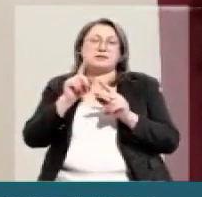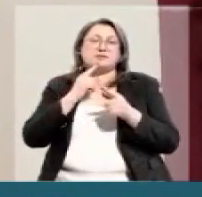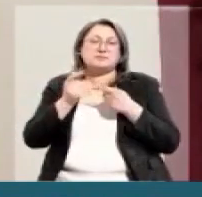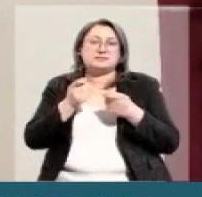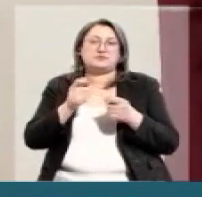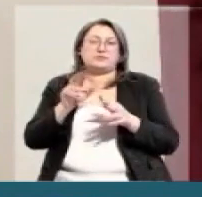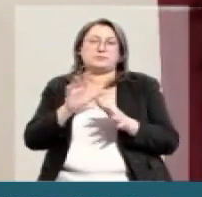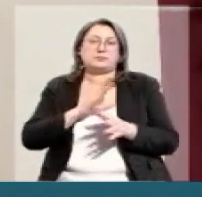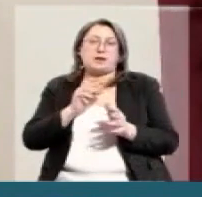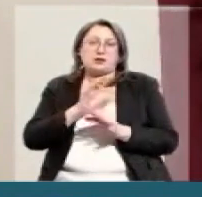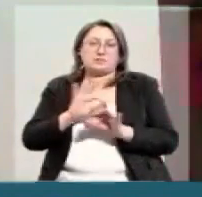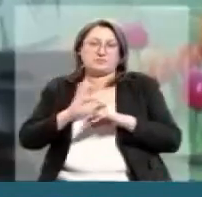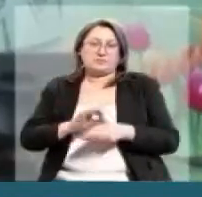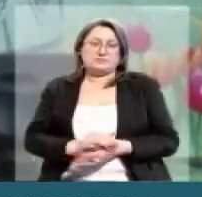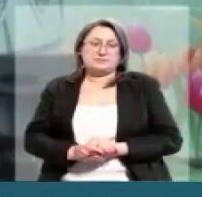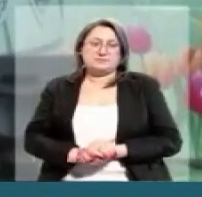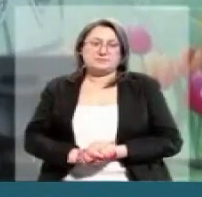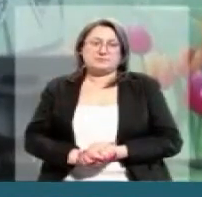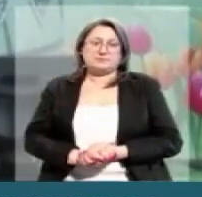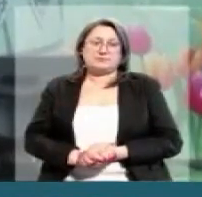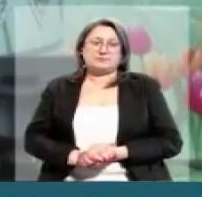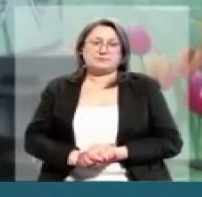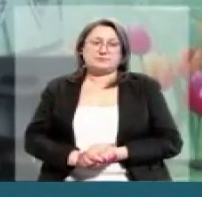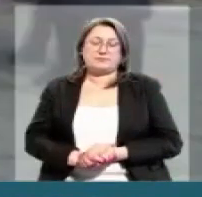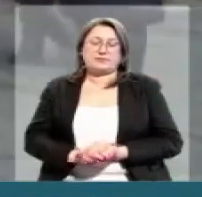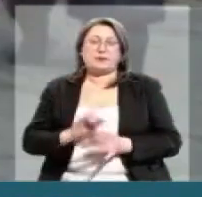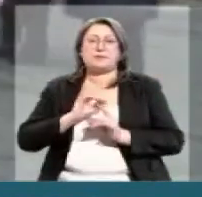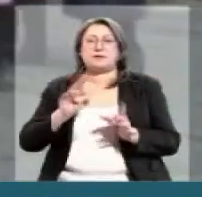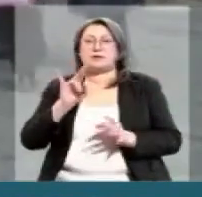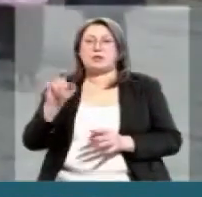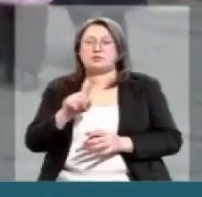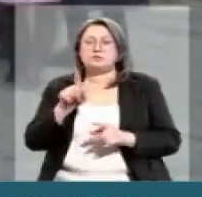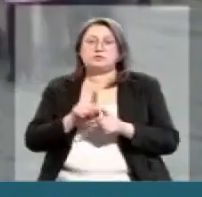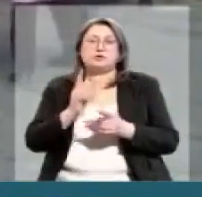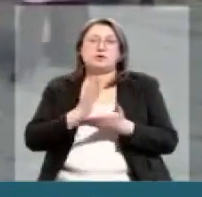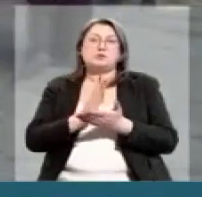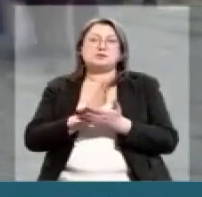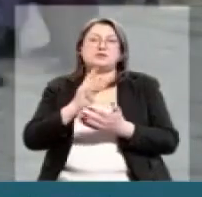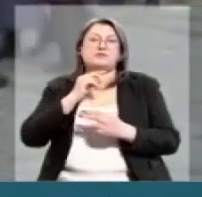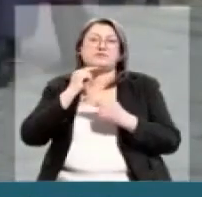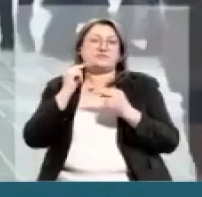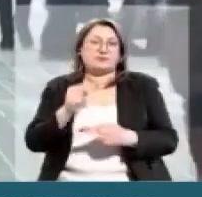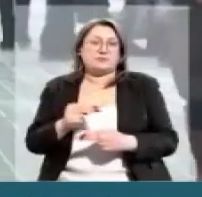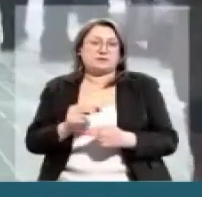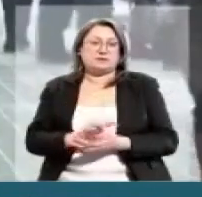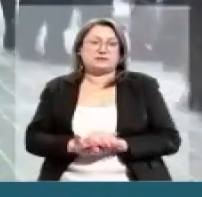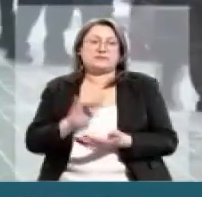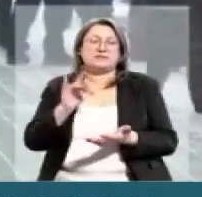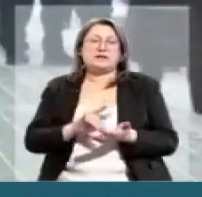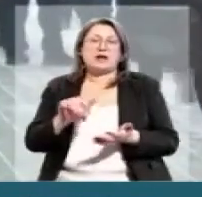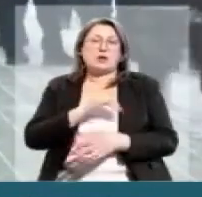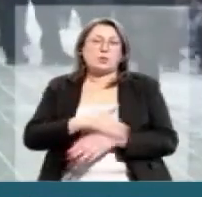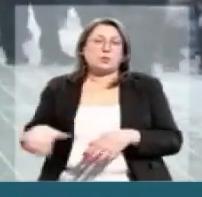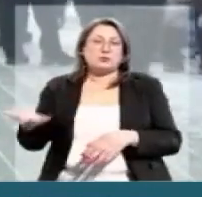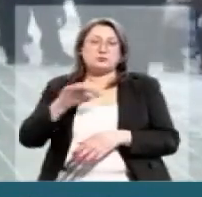спектакли согласно театральным афишам. Наурыз мерекесі де ерекше назарда тұр. Қостанай қаласындағы басты көшелерде ірі мерекелік